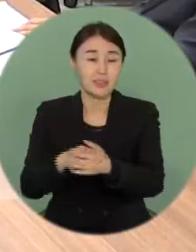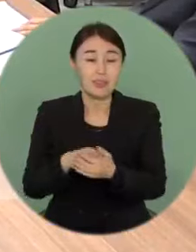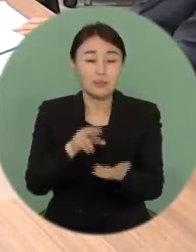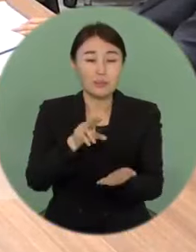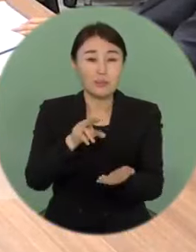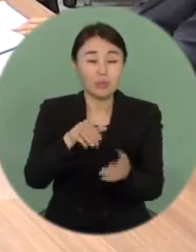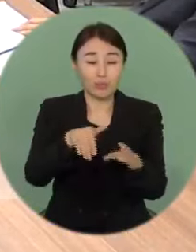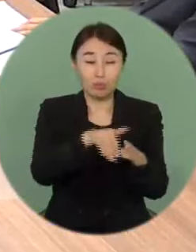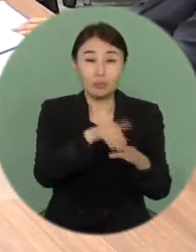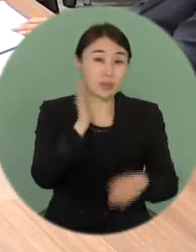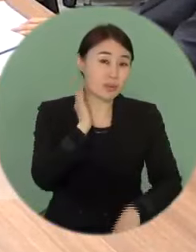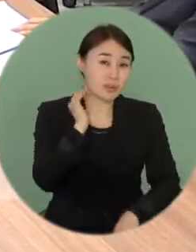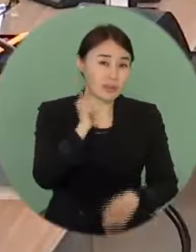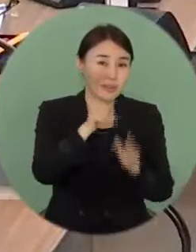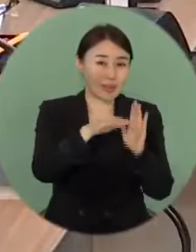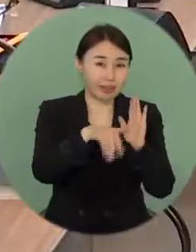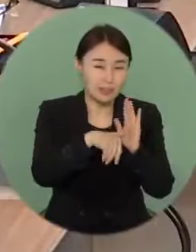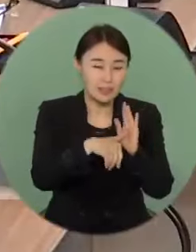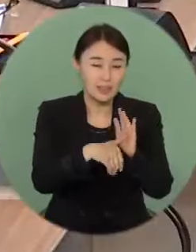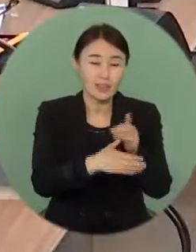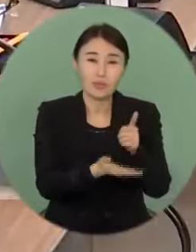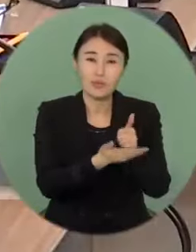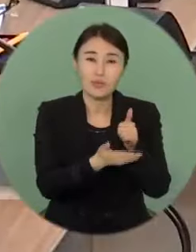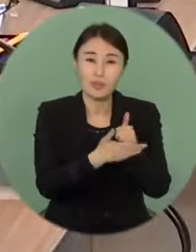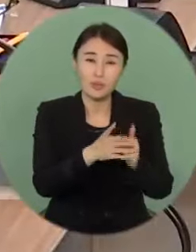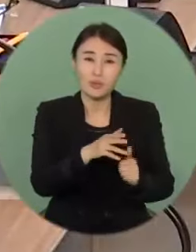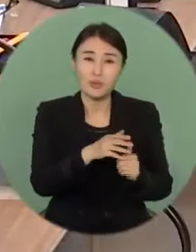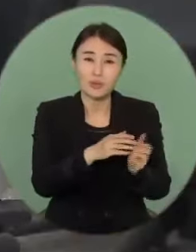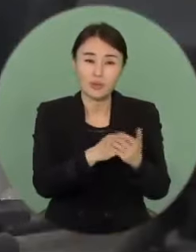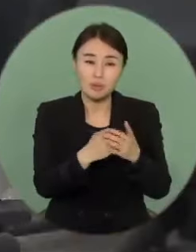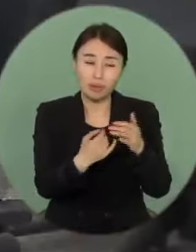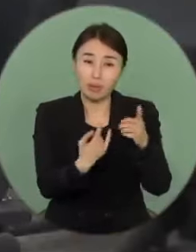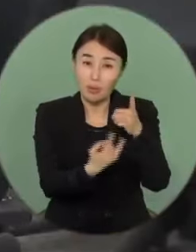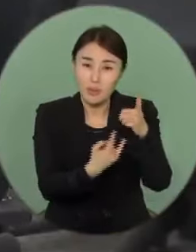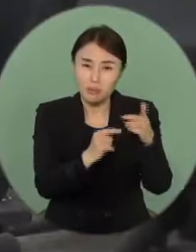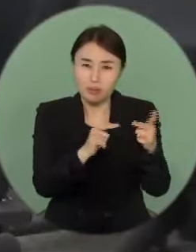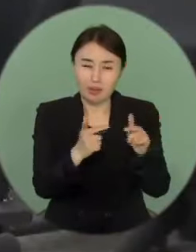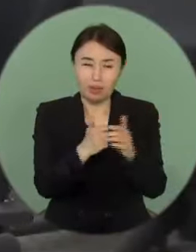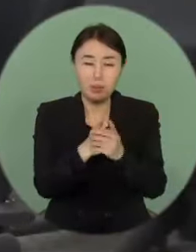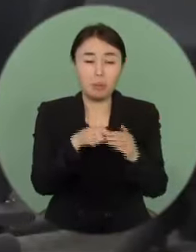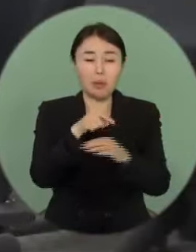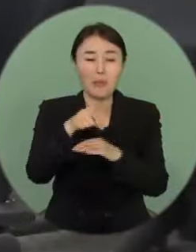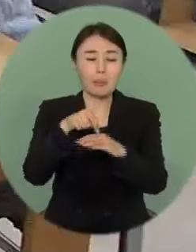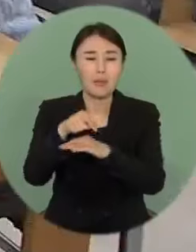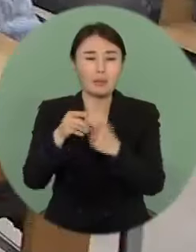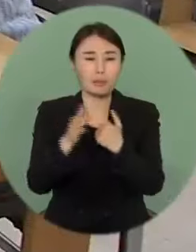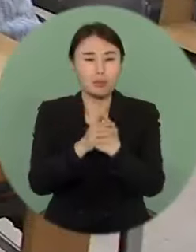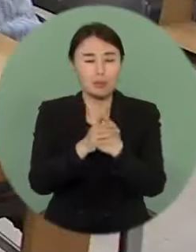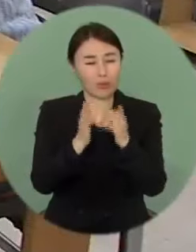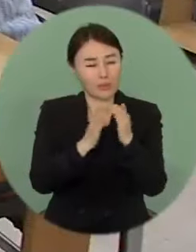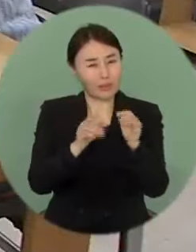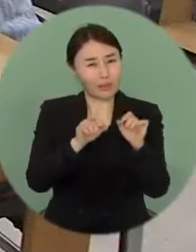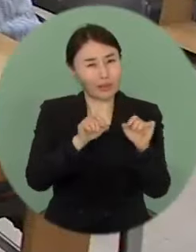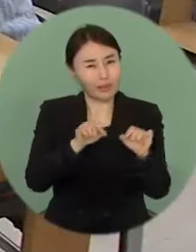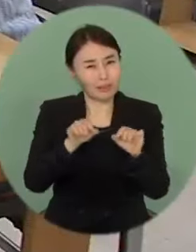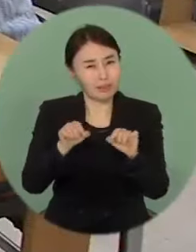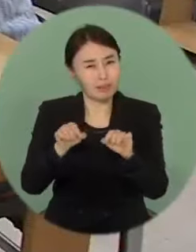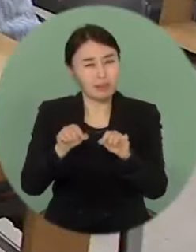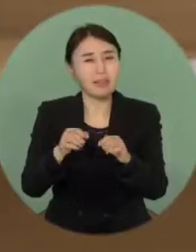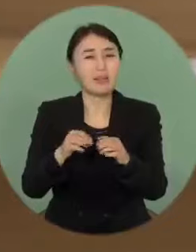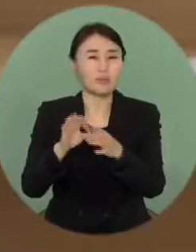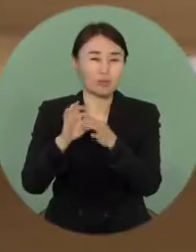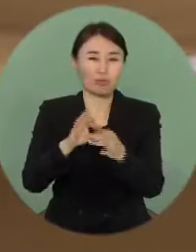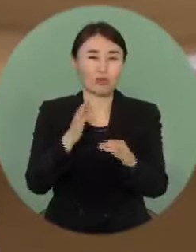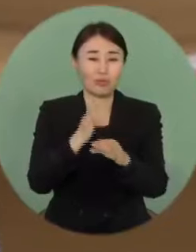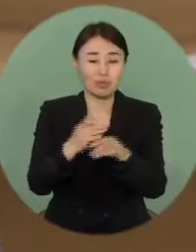문재인 정부 시절 야당 추천 위원이 출장을 가게 되면서 공개가 늦어진 겁니다 계속되는 공개 연기에 지역